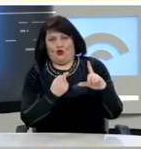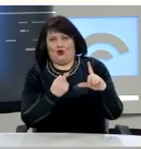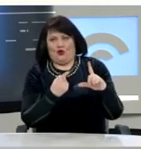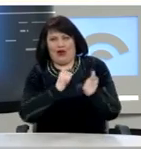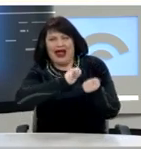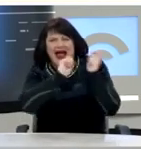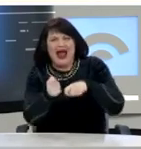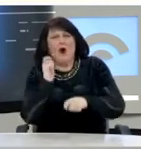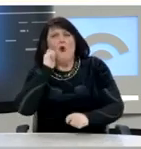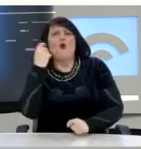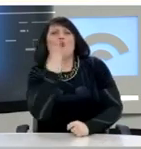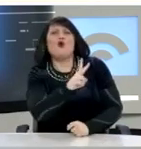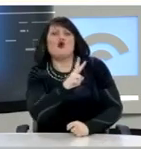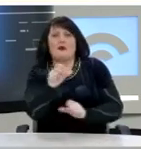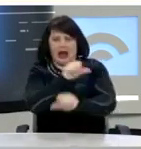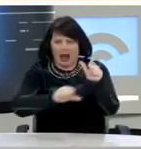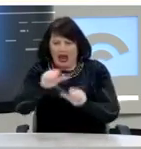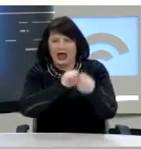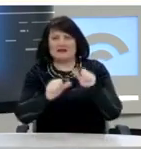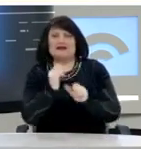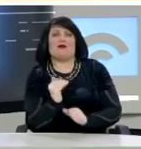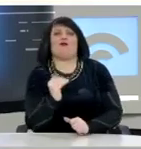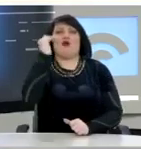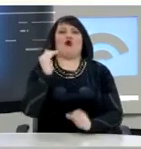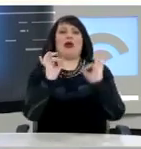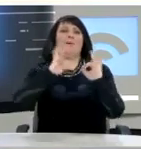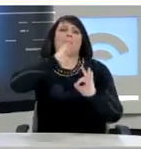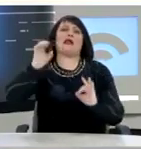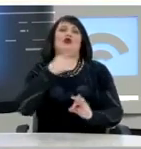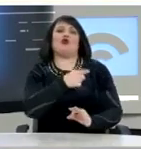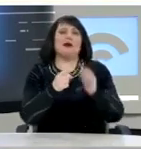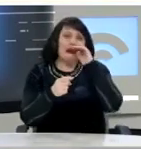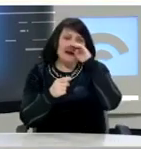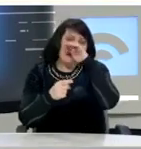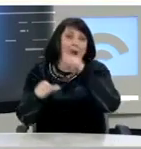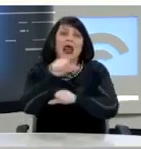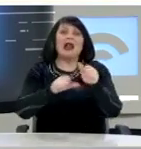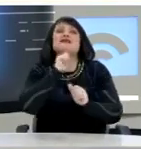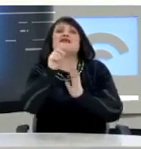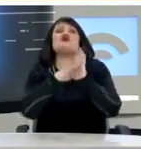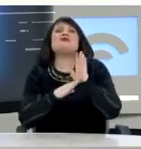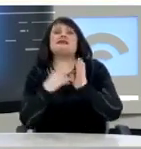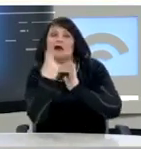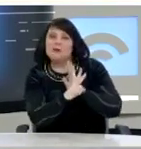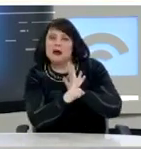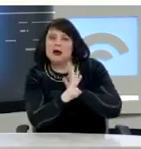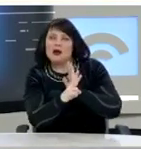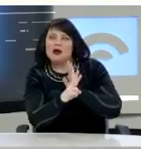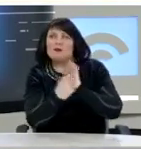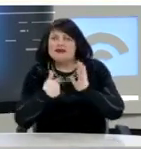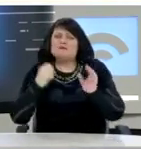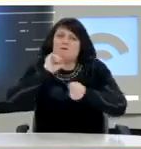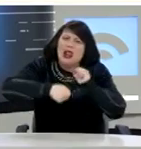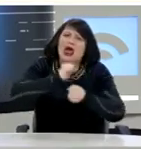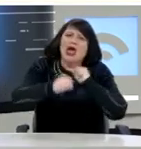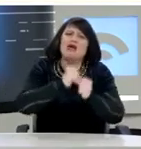αλλάζει το όνομά της. Μια χώρα γίνεται Βόρεια Μακεδονία. Αλλάζει το σύνταγμά της. Με μεγάλη μάχη.